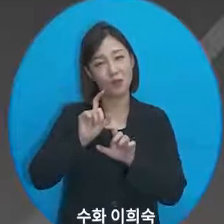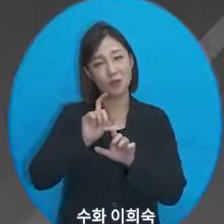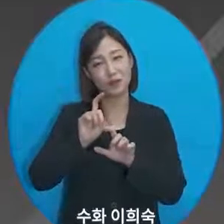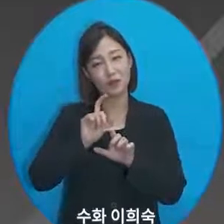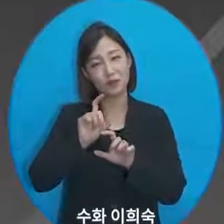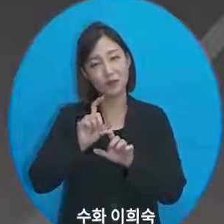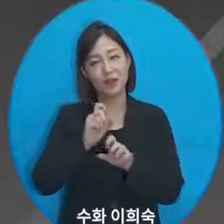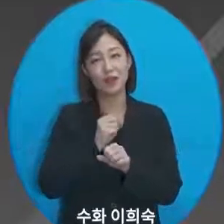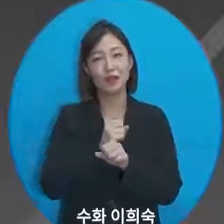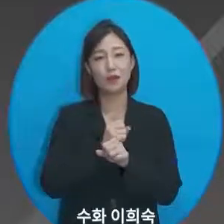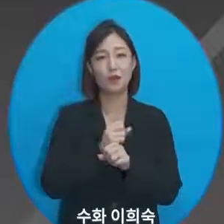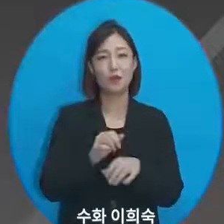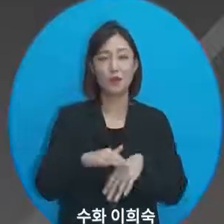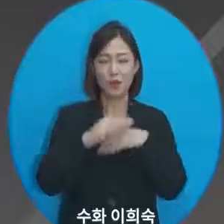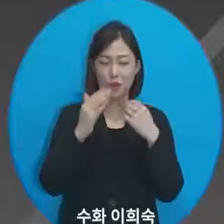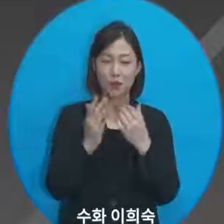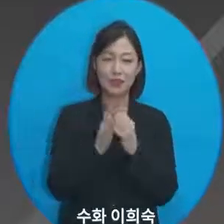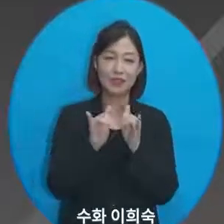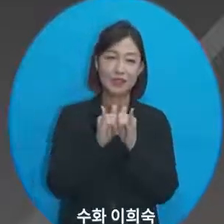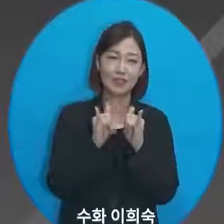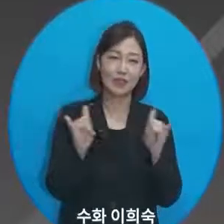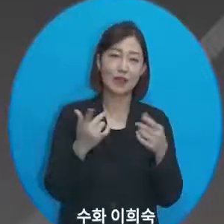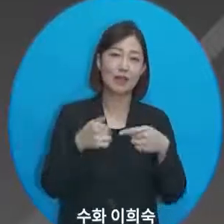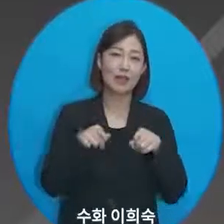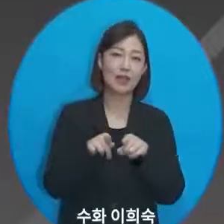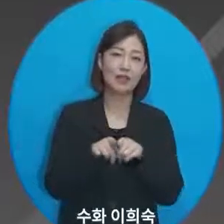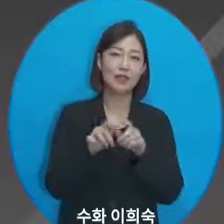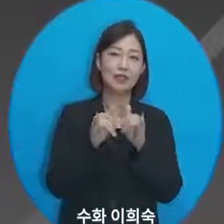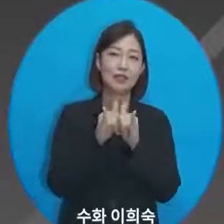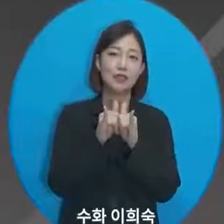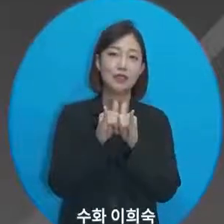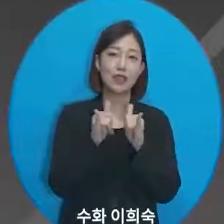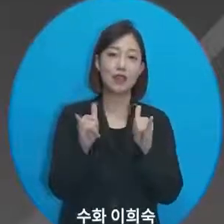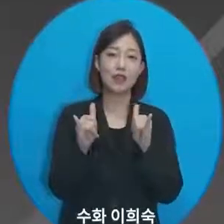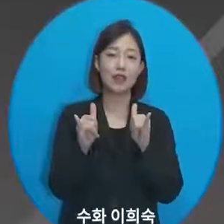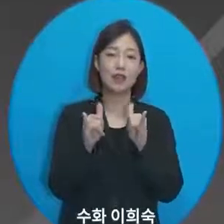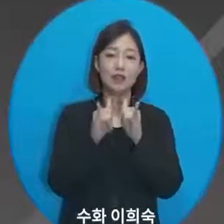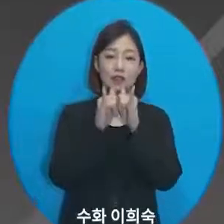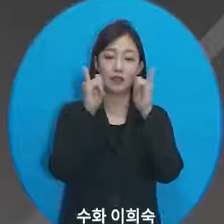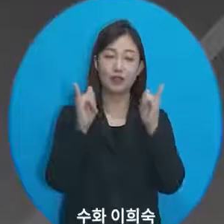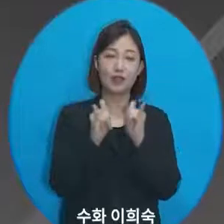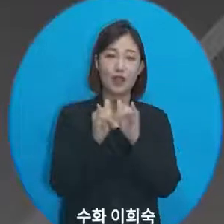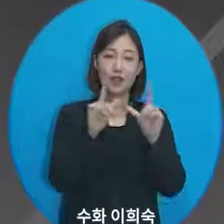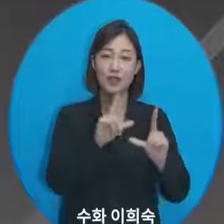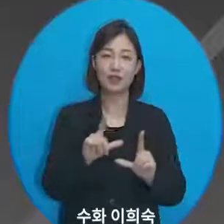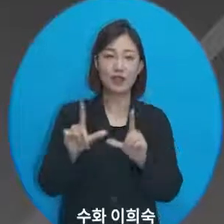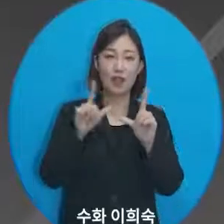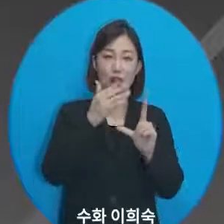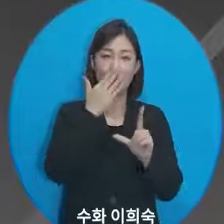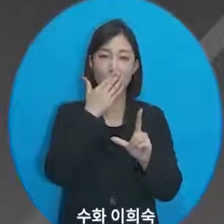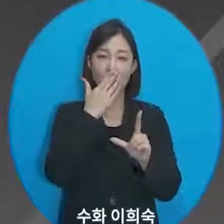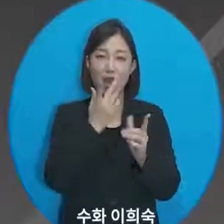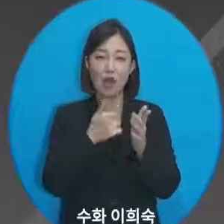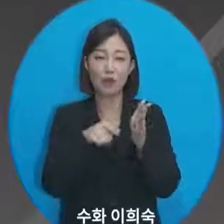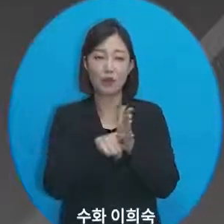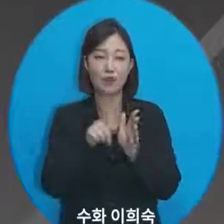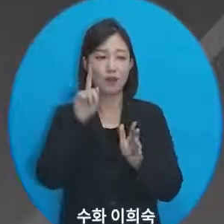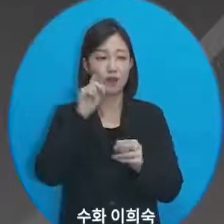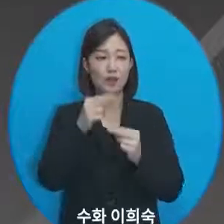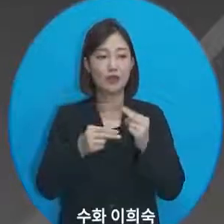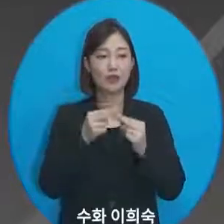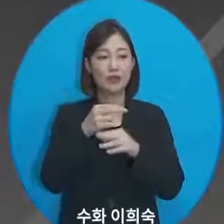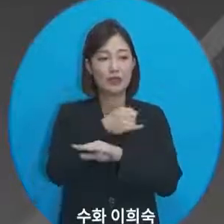폭넓게 모든 사람이 함께 살아가는 사회를 만들어 나가는 방식으로의 유니버셜 디자인이 강조되어야